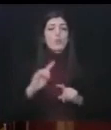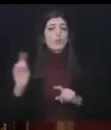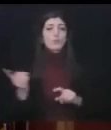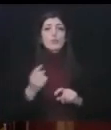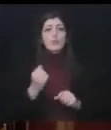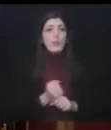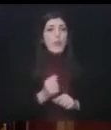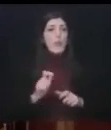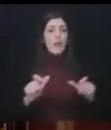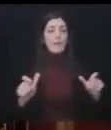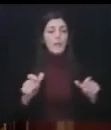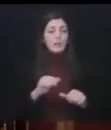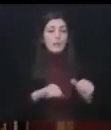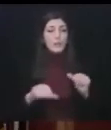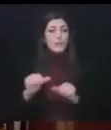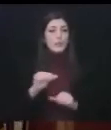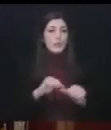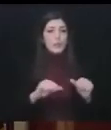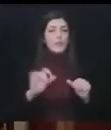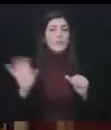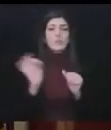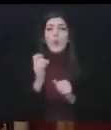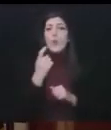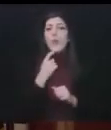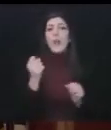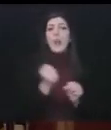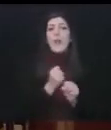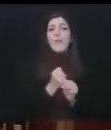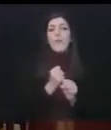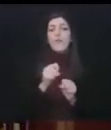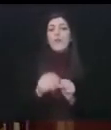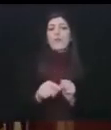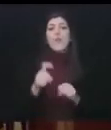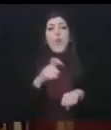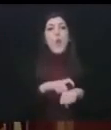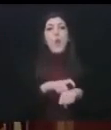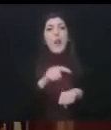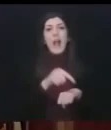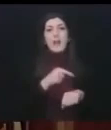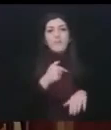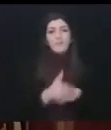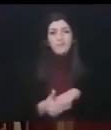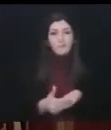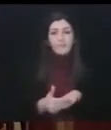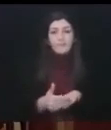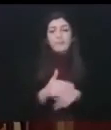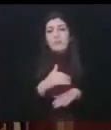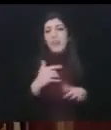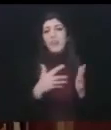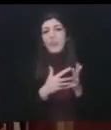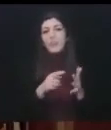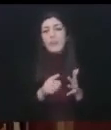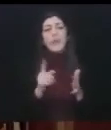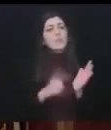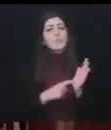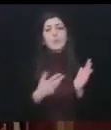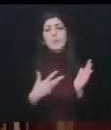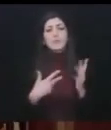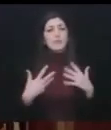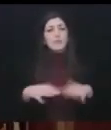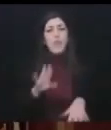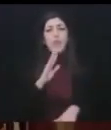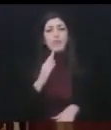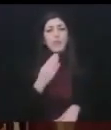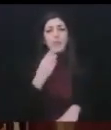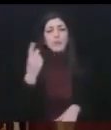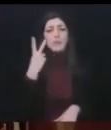lavoratori turnisti o che svolgono il loro lavoro in orari disagiati, hanno diritto a tutte le agevolazioni già